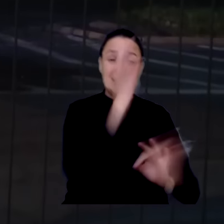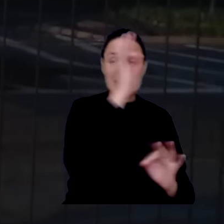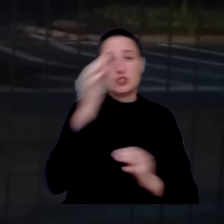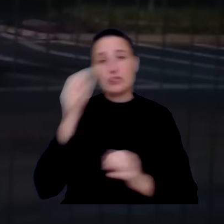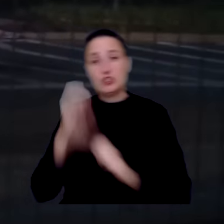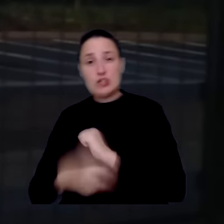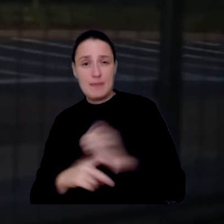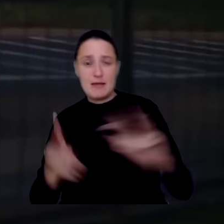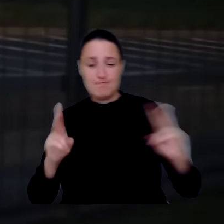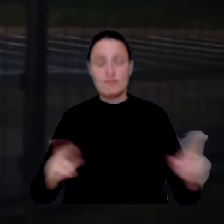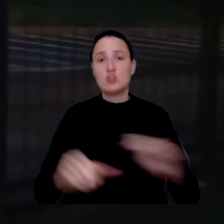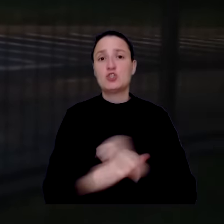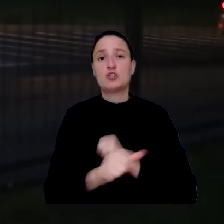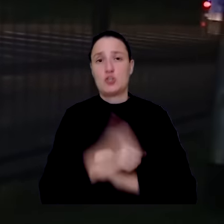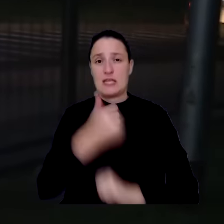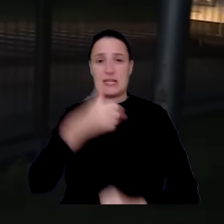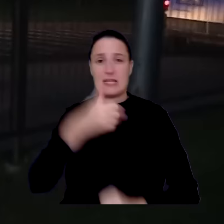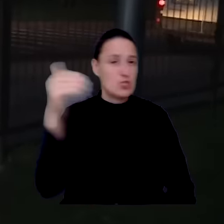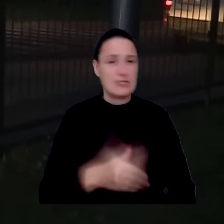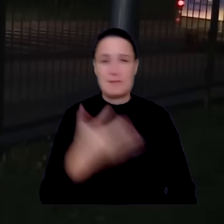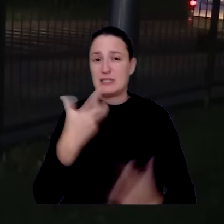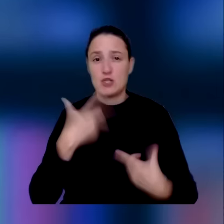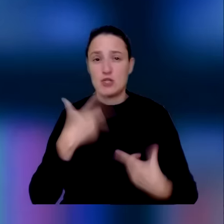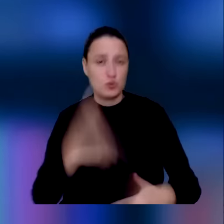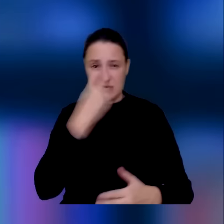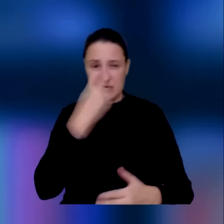ponad 61 500 nietrzeźwych kierowców.